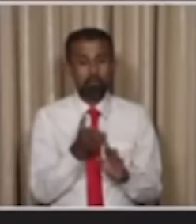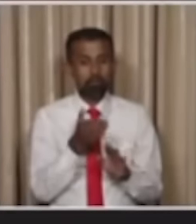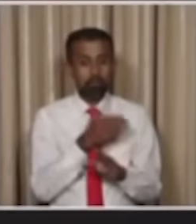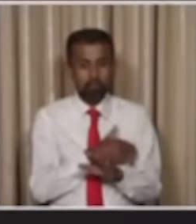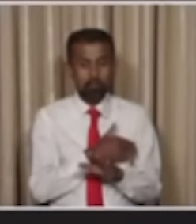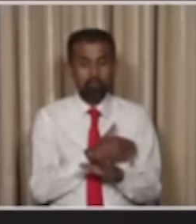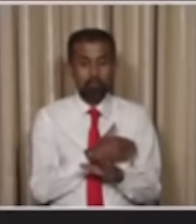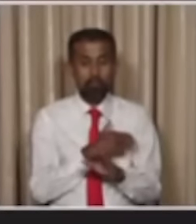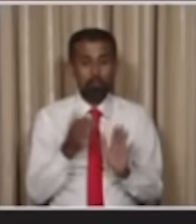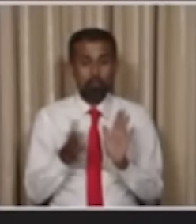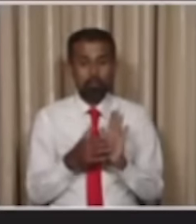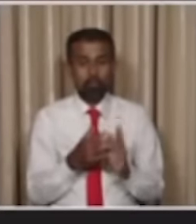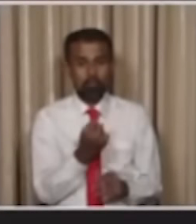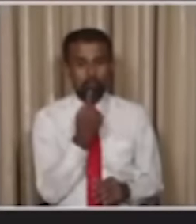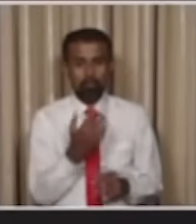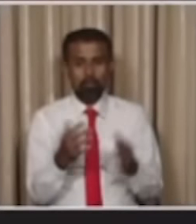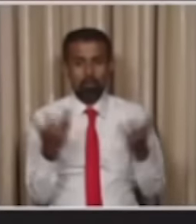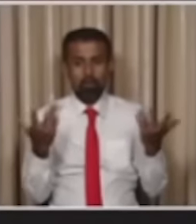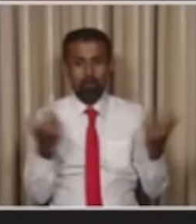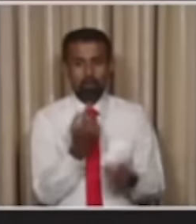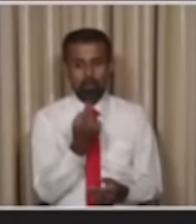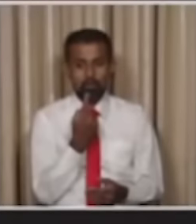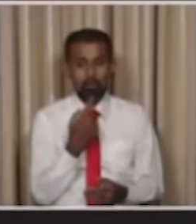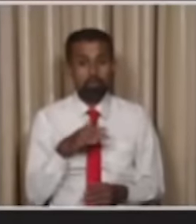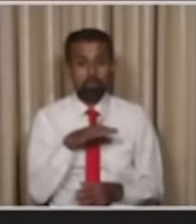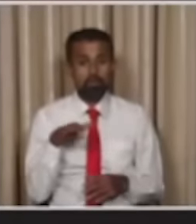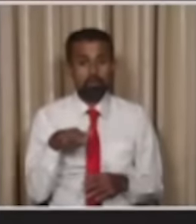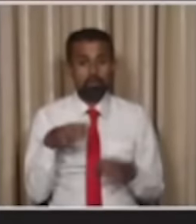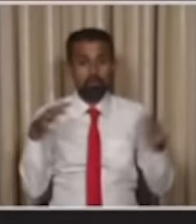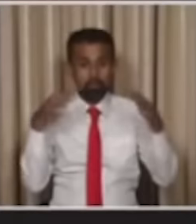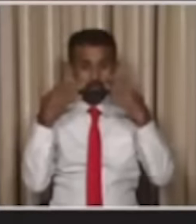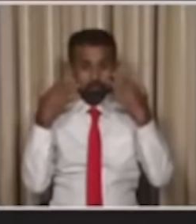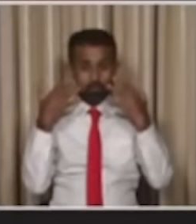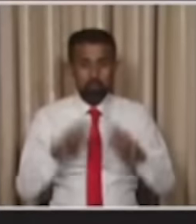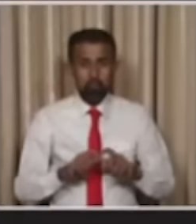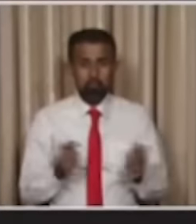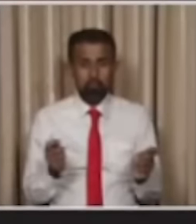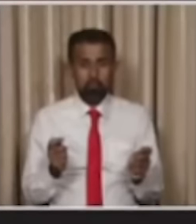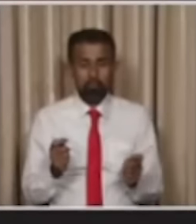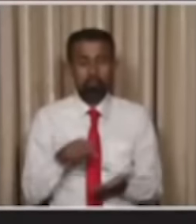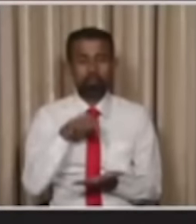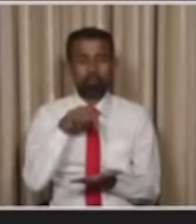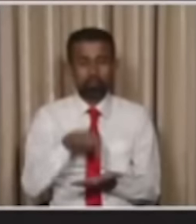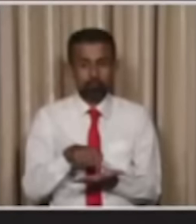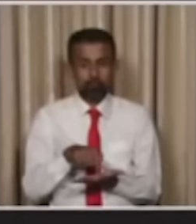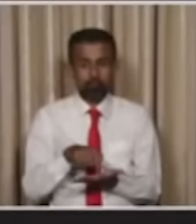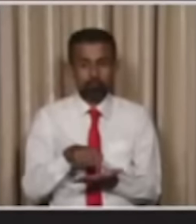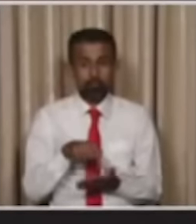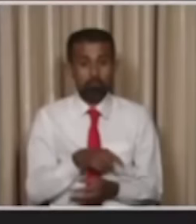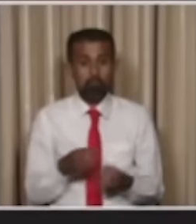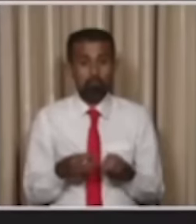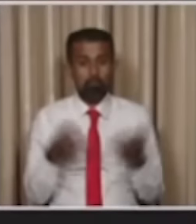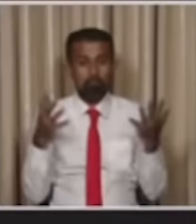මුජිබ රහුමාන් කිව්වේ නෑ එහෙම එකක් නෑ කියලා. ඒ සමාජ අවධානය බිඳ දබපු තැන. දැන් මේ